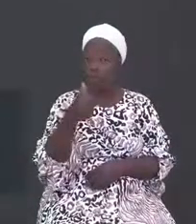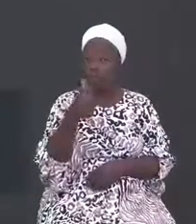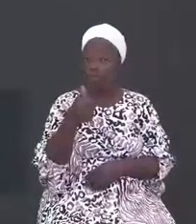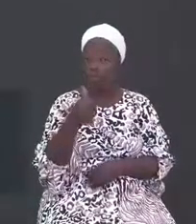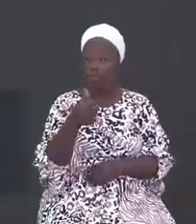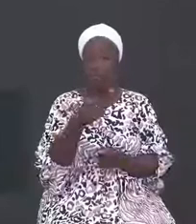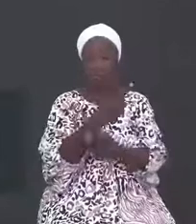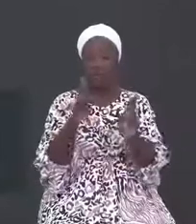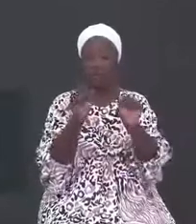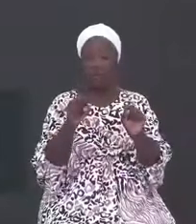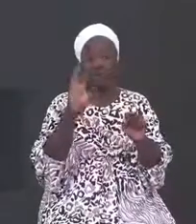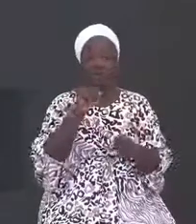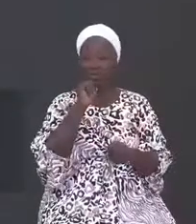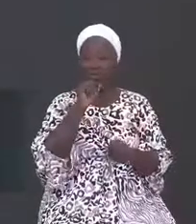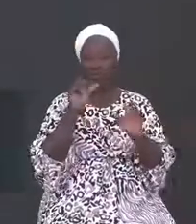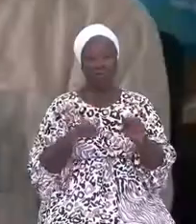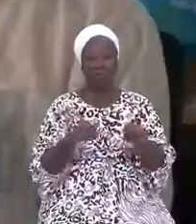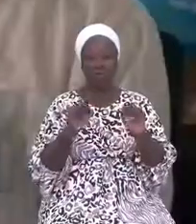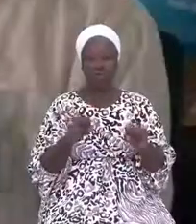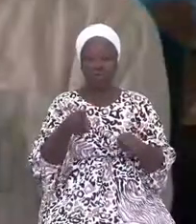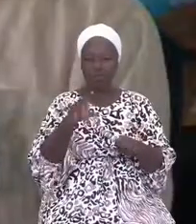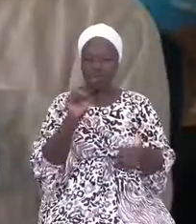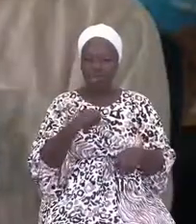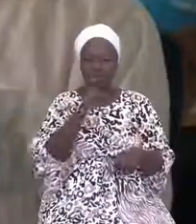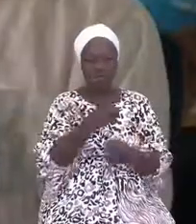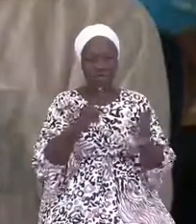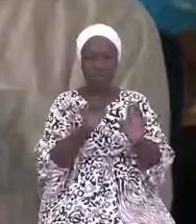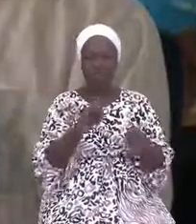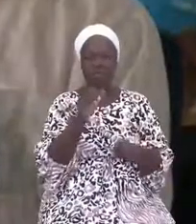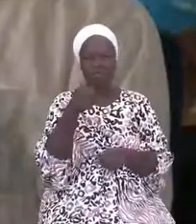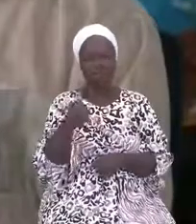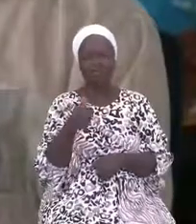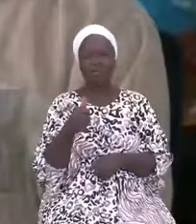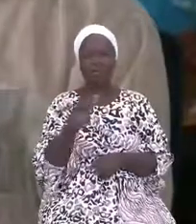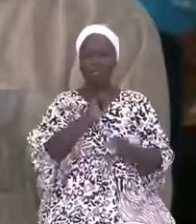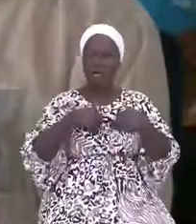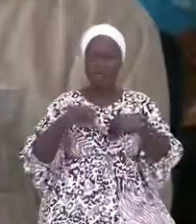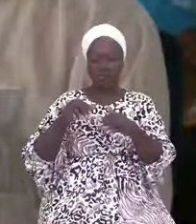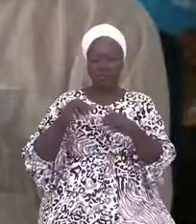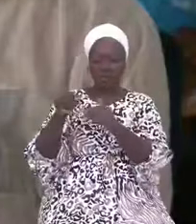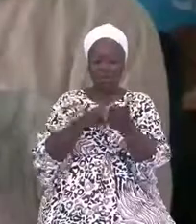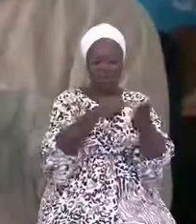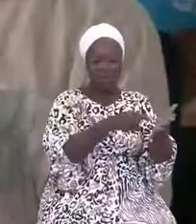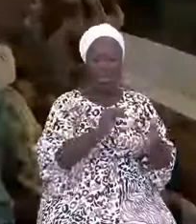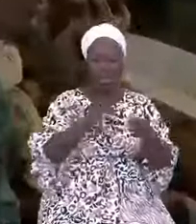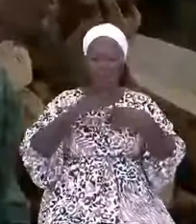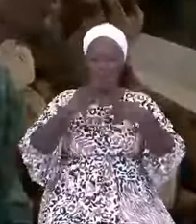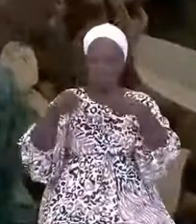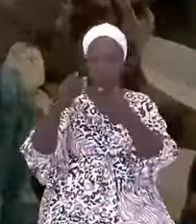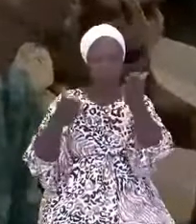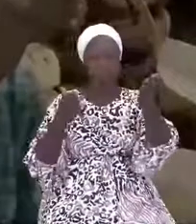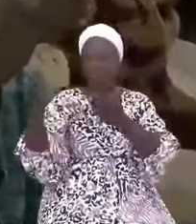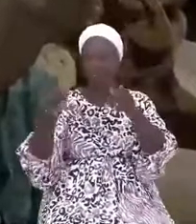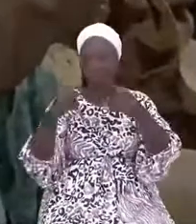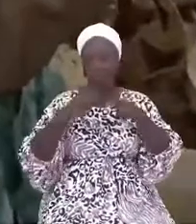ta rédemption, tu ne peux pas te racheter toi-même. J'ai fait ci, j'ai été là-bas. C'est pas là où tu as été à